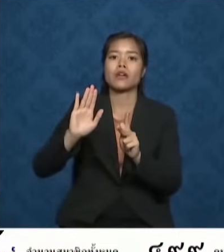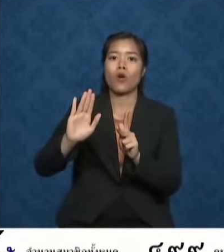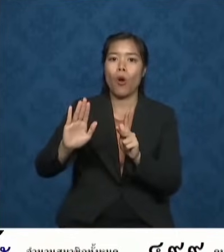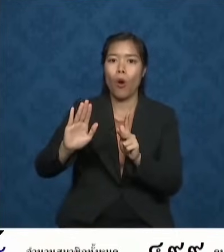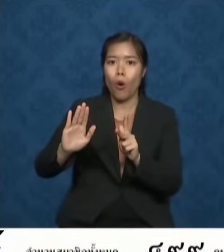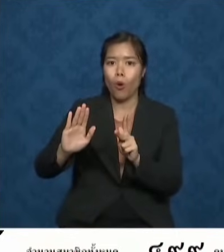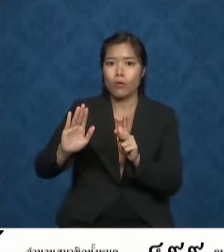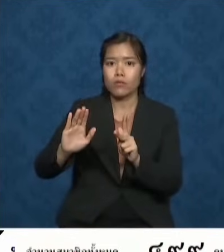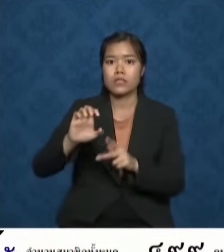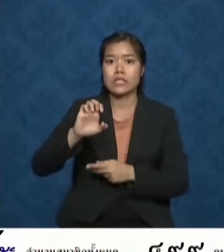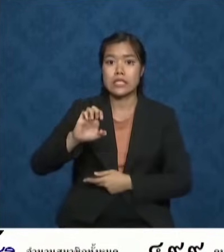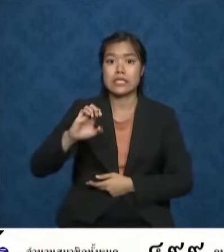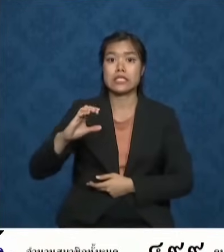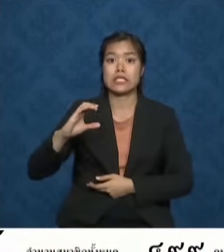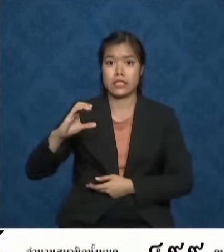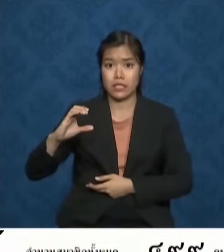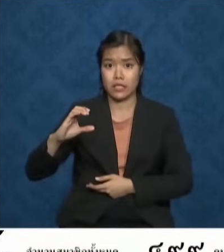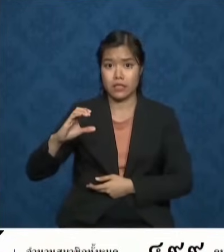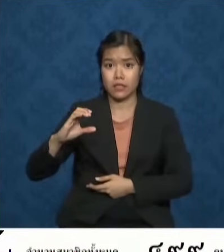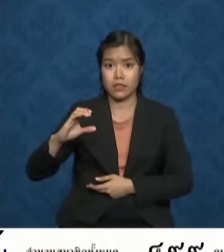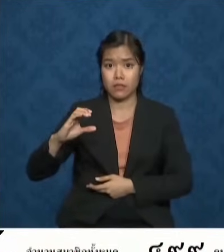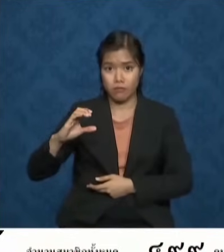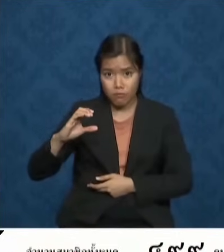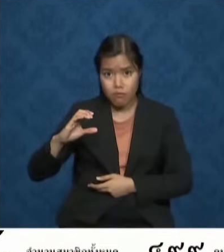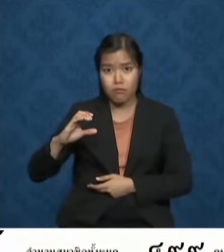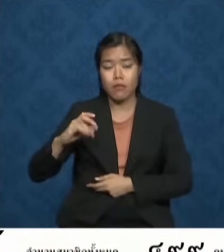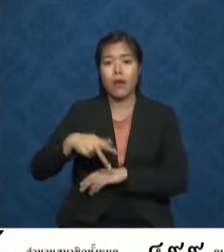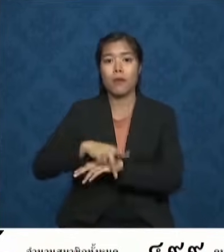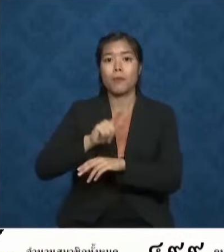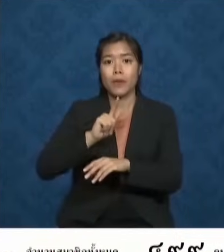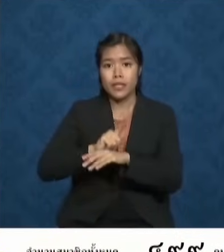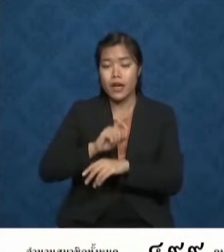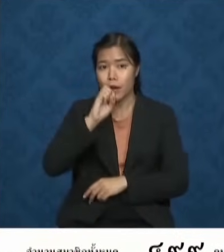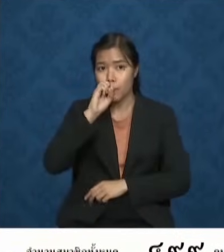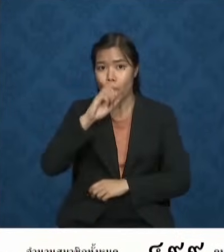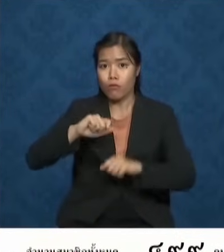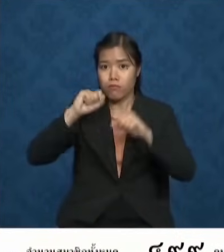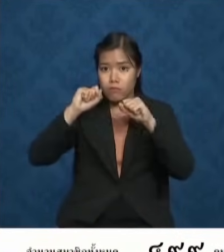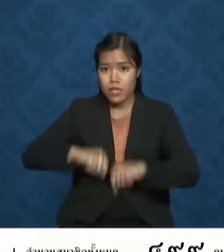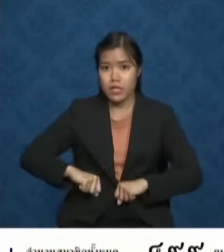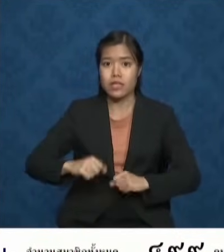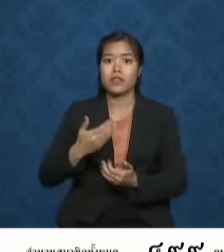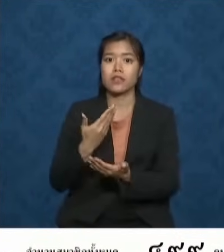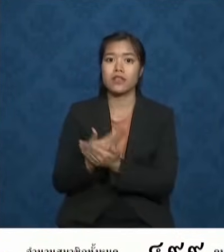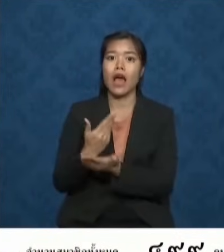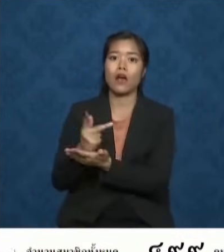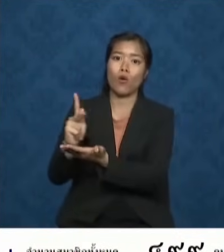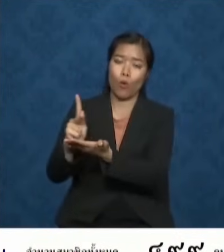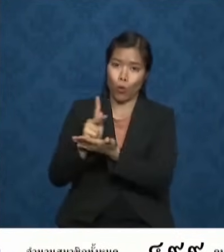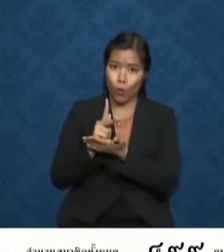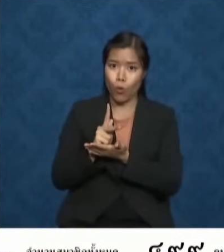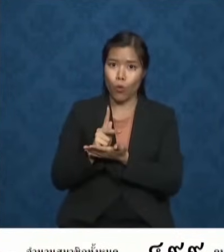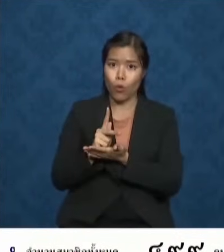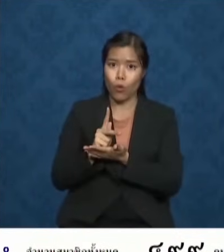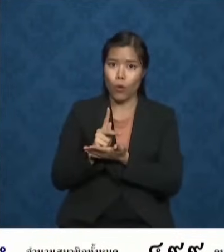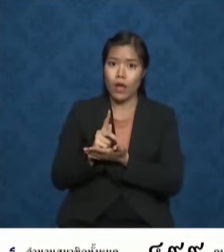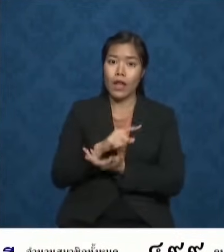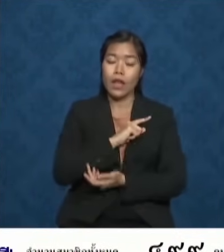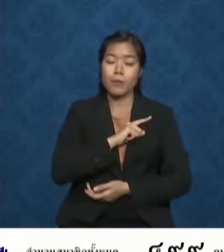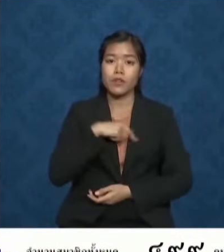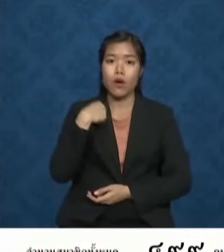ายกรัฐมนตรีขณะนั้นเนี่ยเป็นประธานบอร์ดมีมติให้กองทัพเรือกู้เงินเอาแล้วกู้มาแล้วทำ